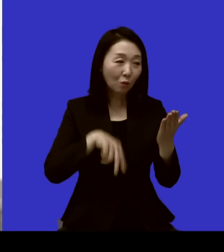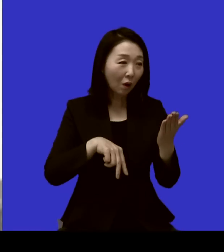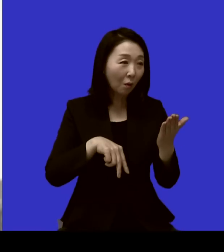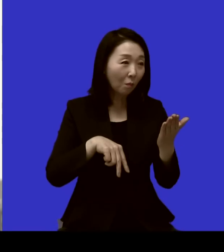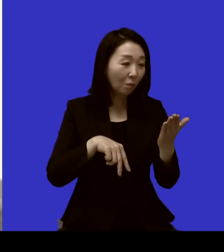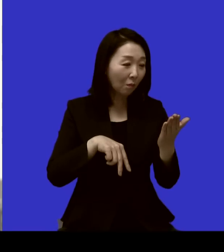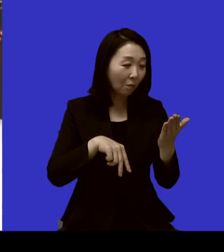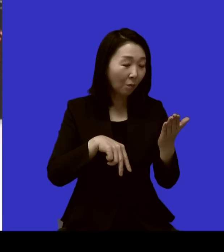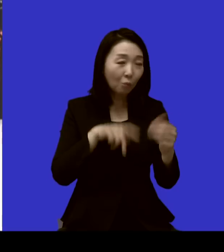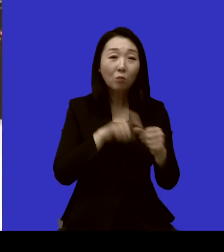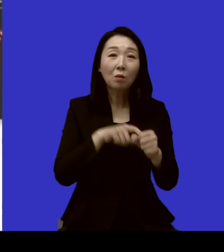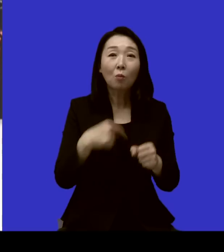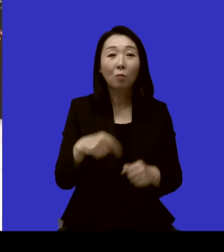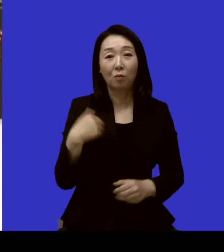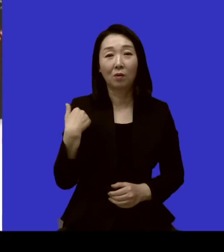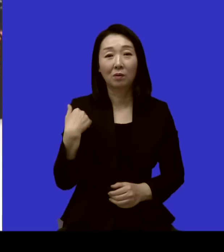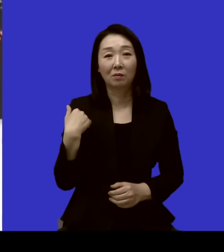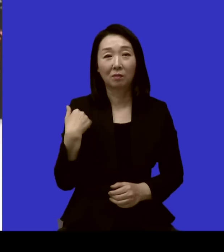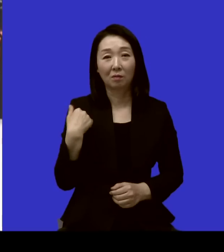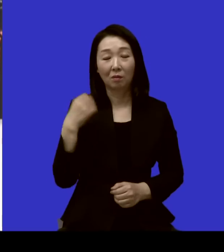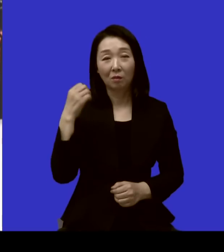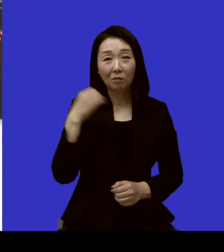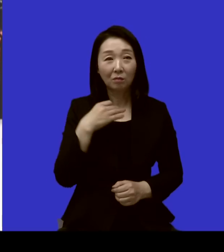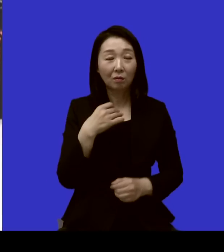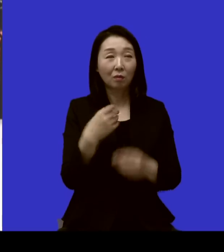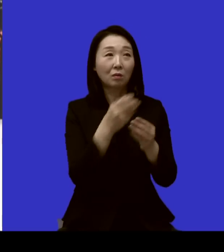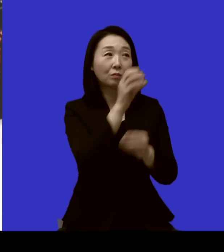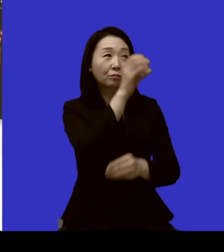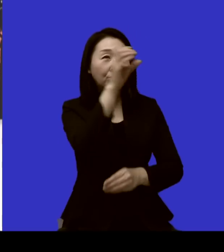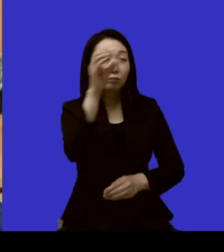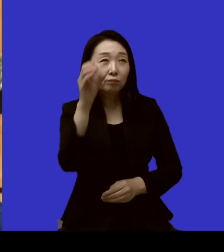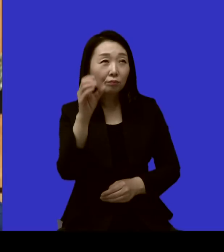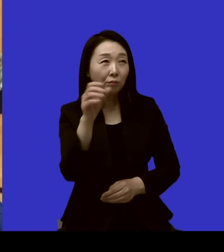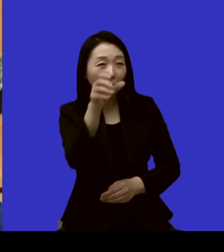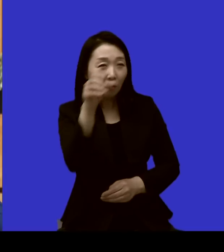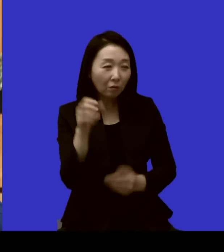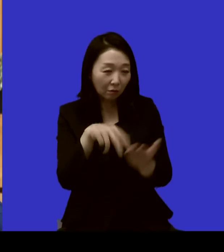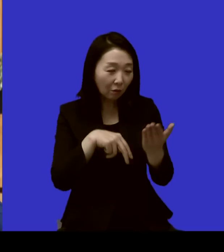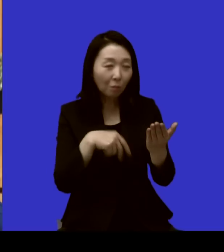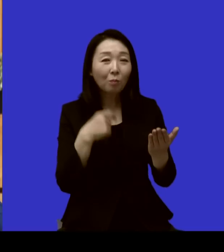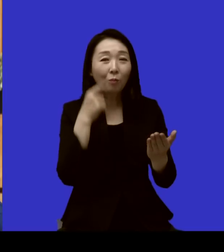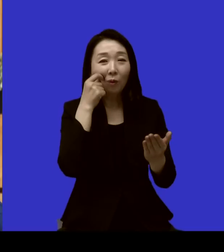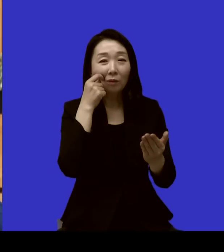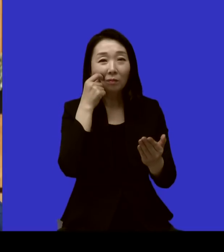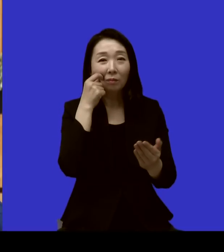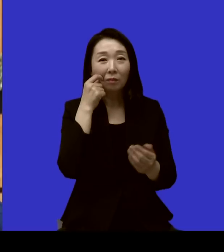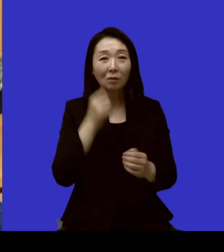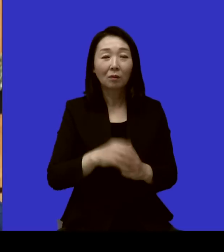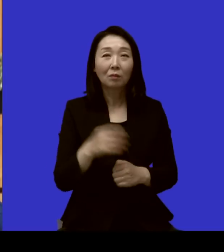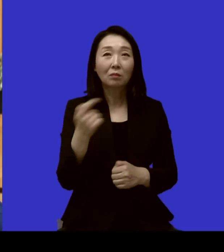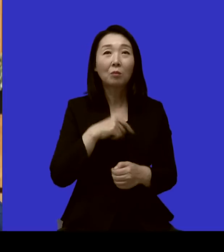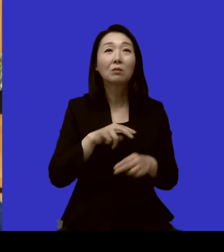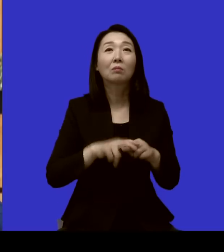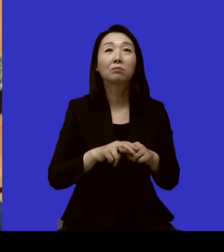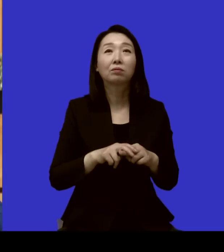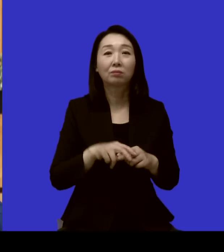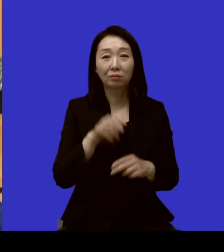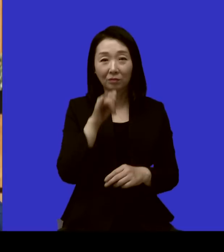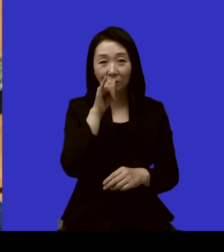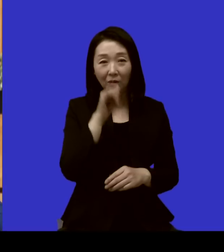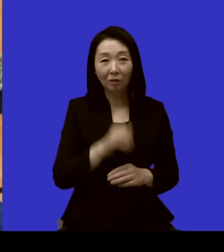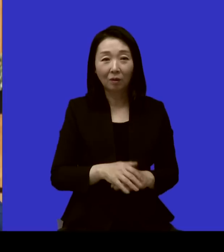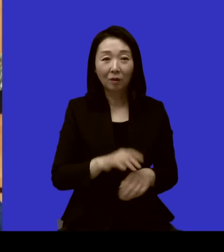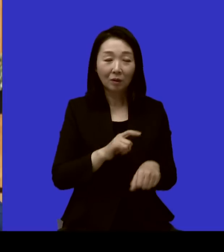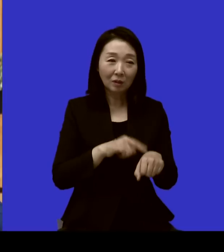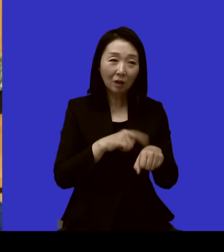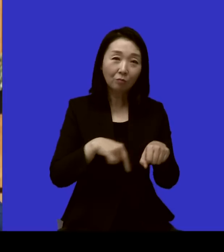하는 공간인지 몰랐거든요. 그러니까 이게 그냥 장식으로 꽂혀 있는 줄 알아가지고 한 달 또 그럼 그게 계속 앉아만 예, 있었어요? 계속 앉아만 있었습니다. 시간은